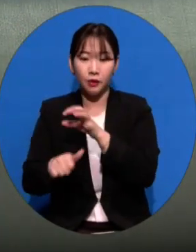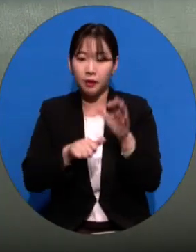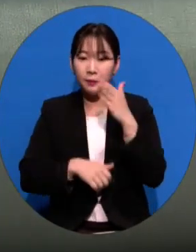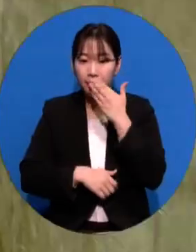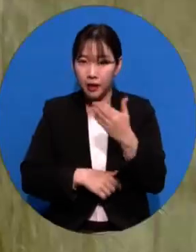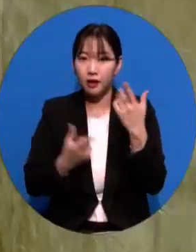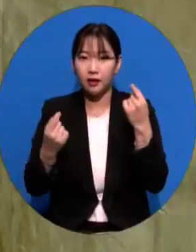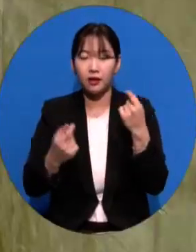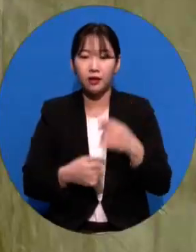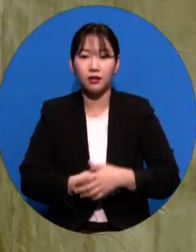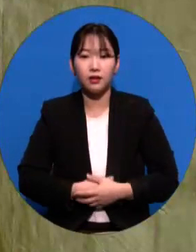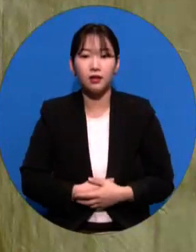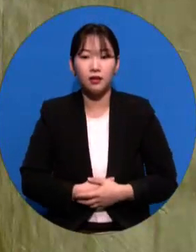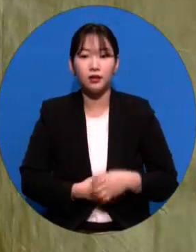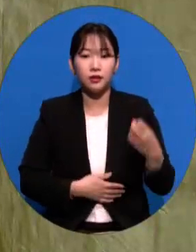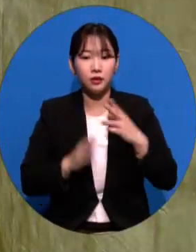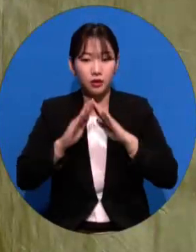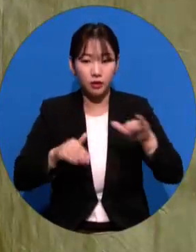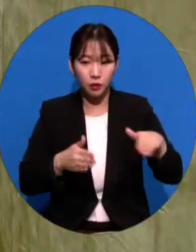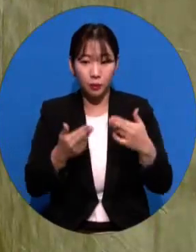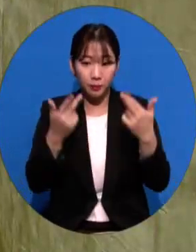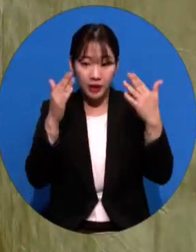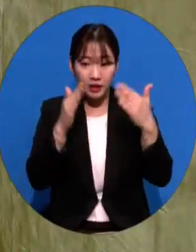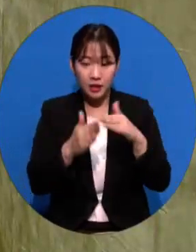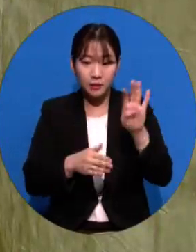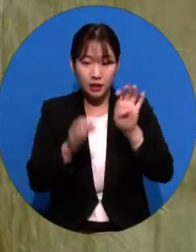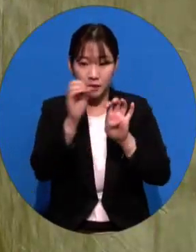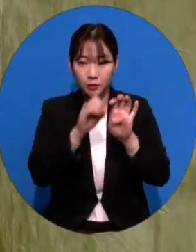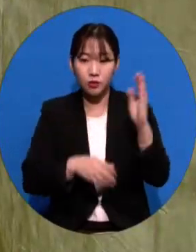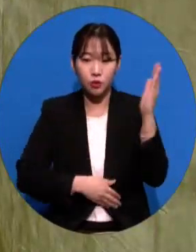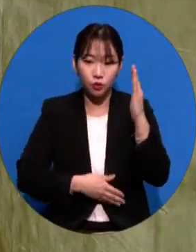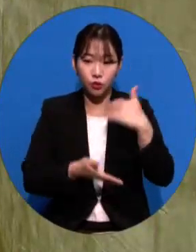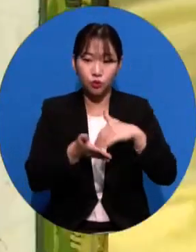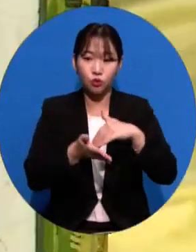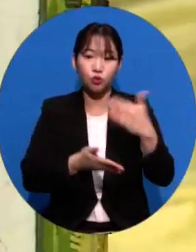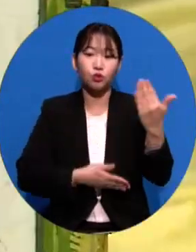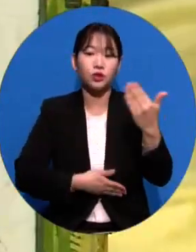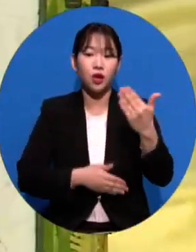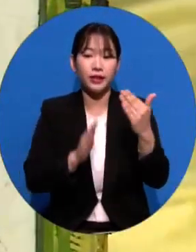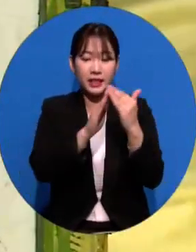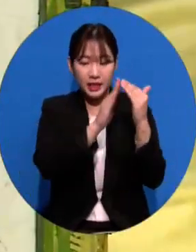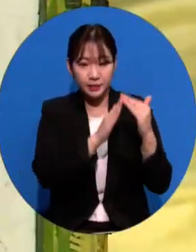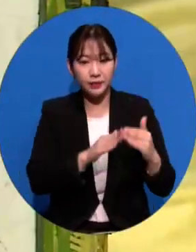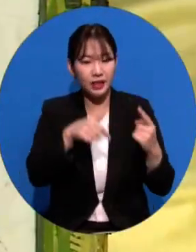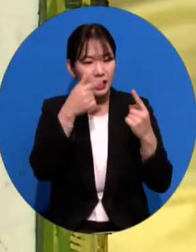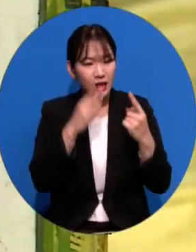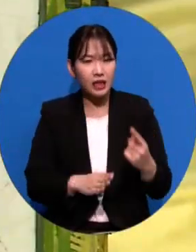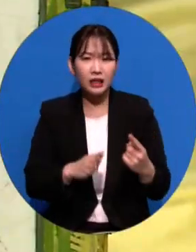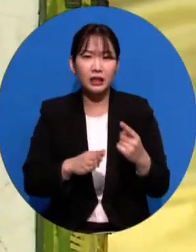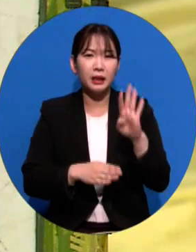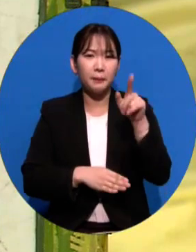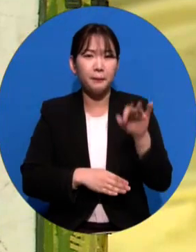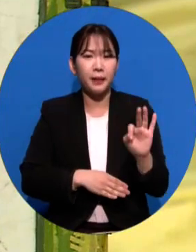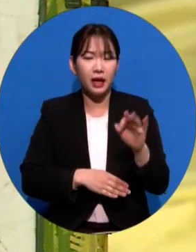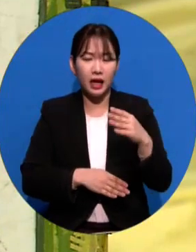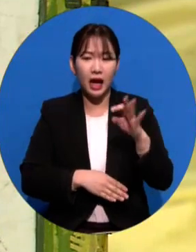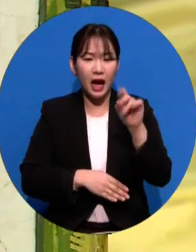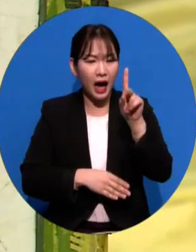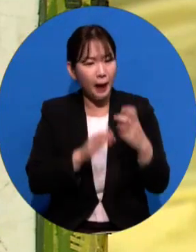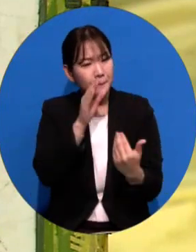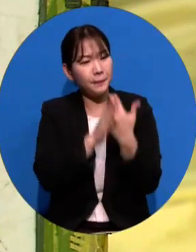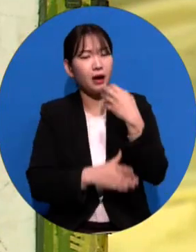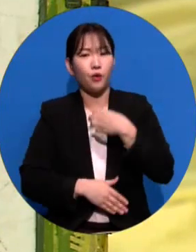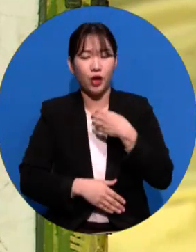않을까 한편 도 4핀 집에 40% 가량인 9000여 호가 1급 발암 물질에 포함된 슬레이트